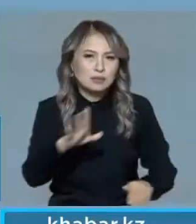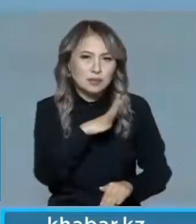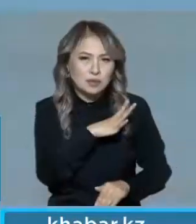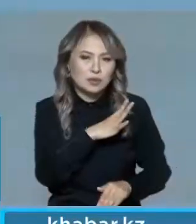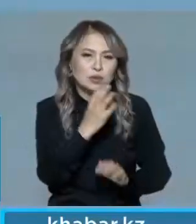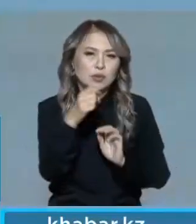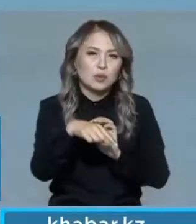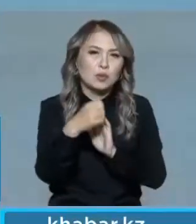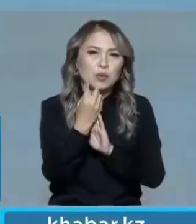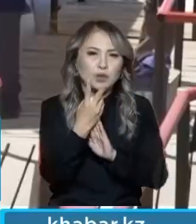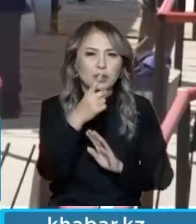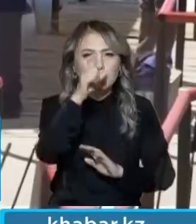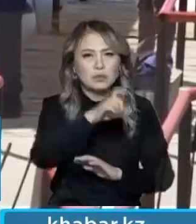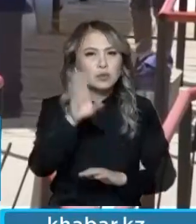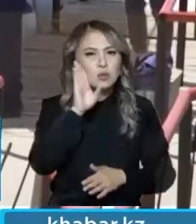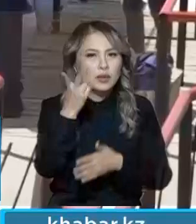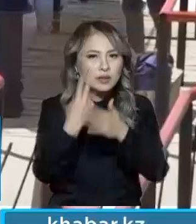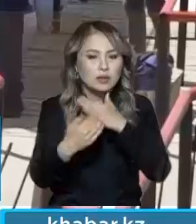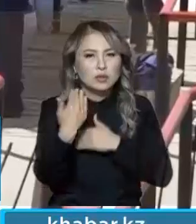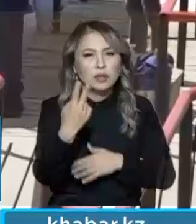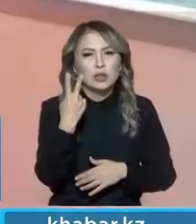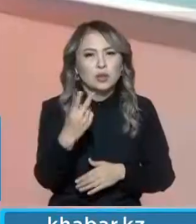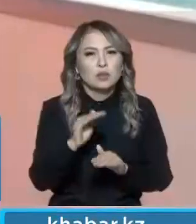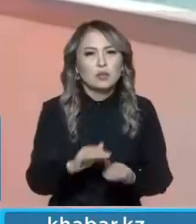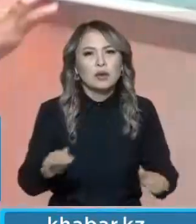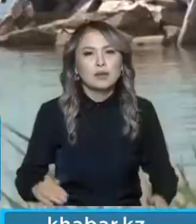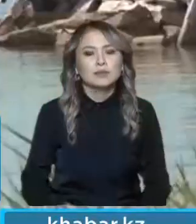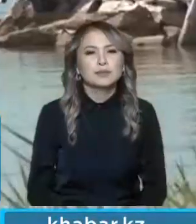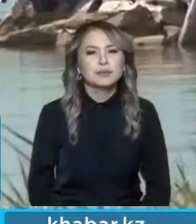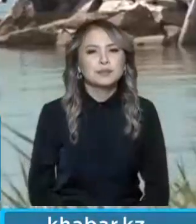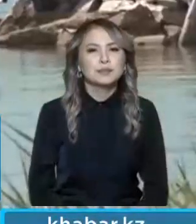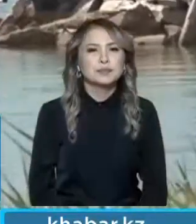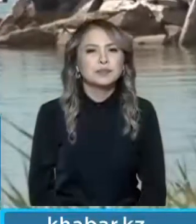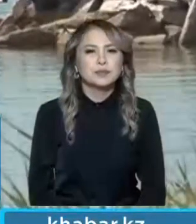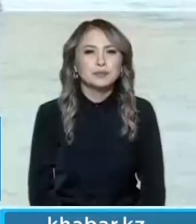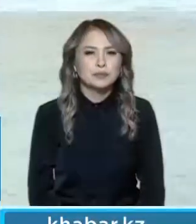Ал биылдың өзінде 12 адам суға кетсе, оның 2-і бала.